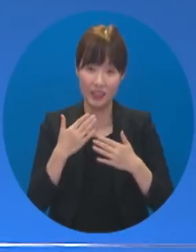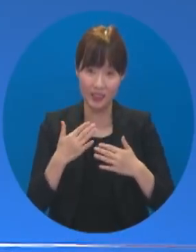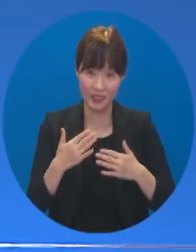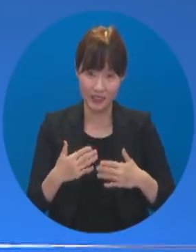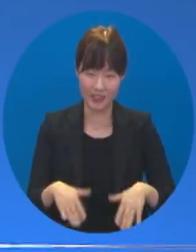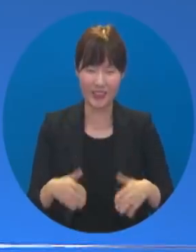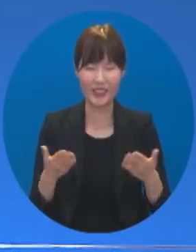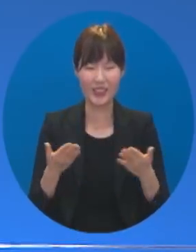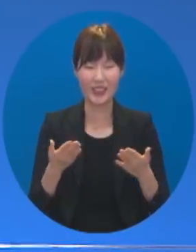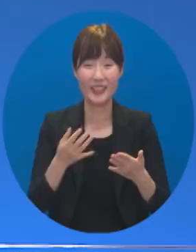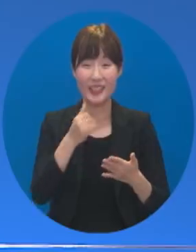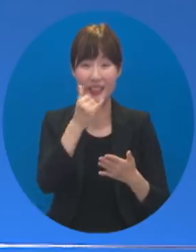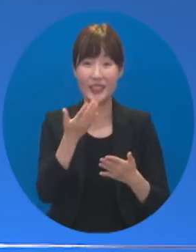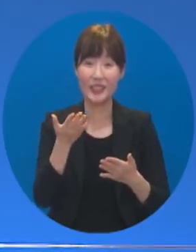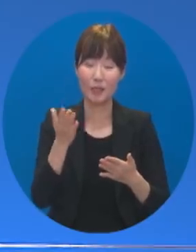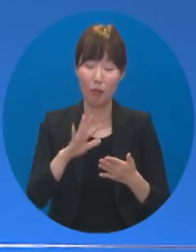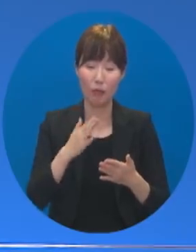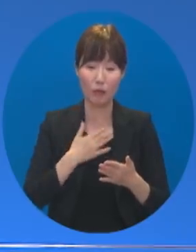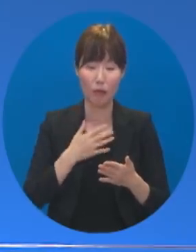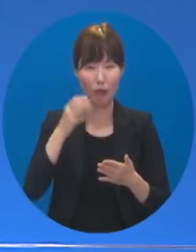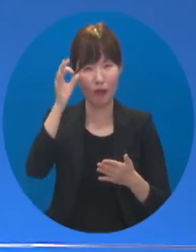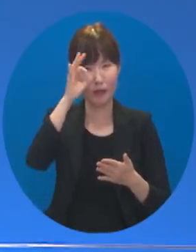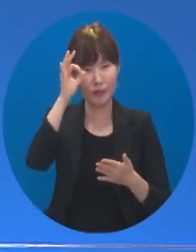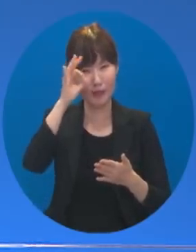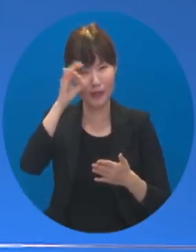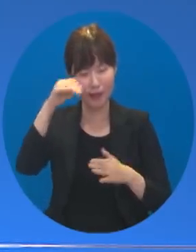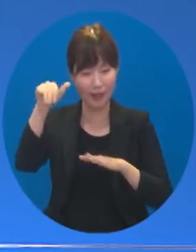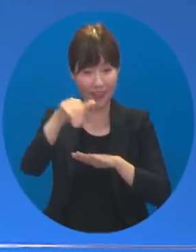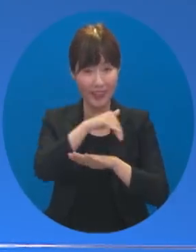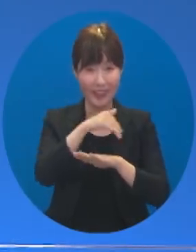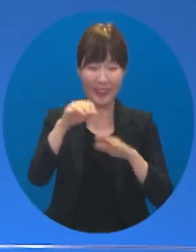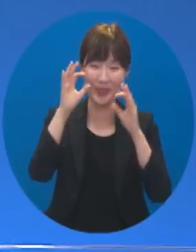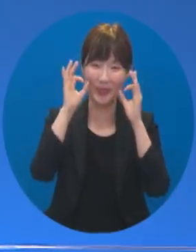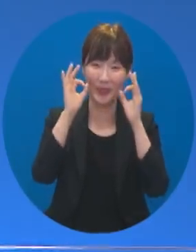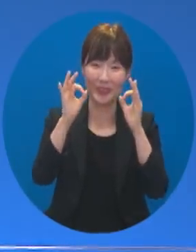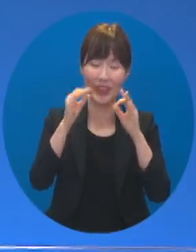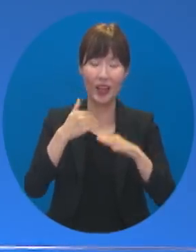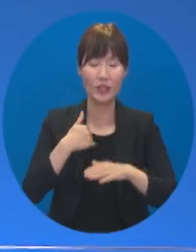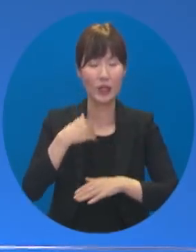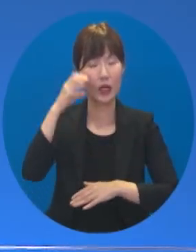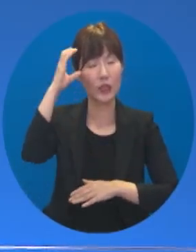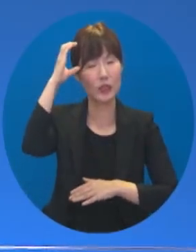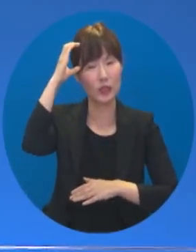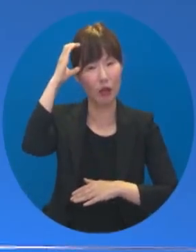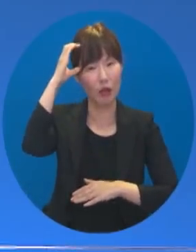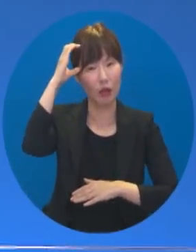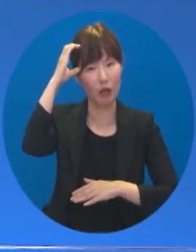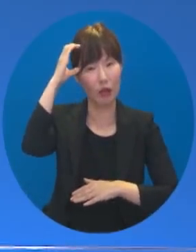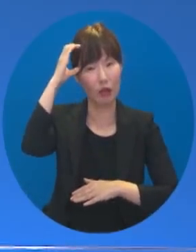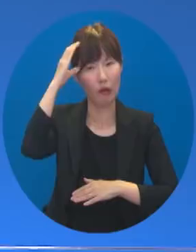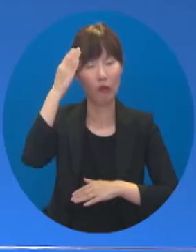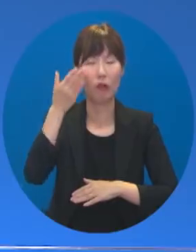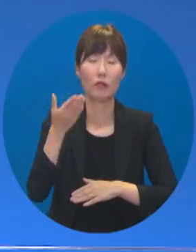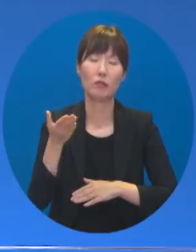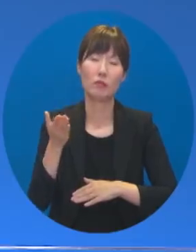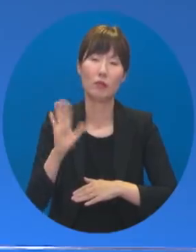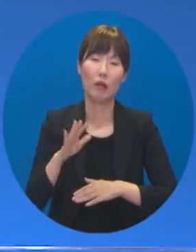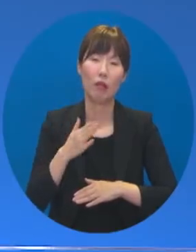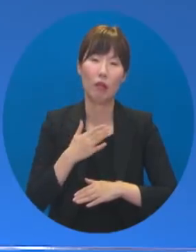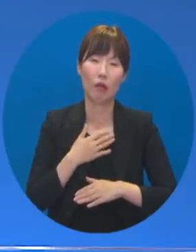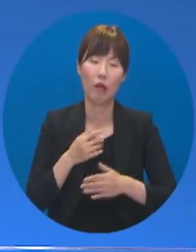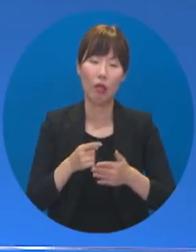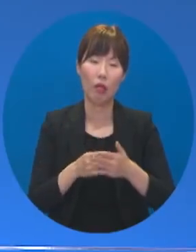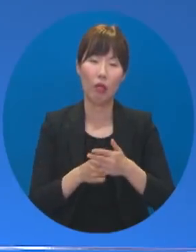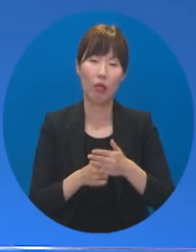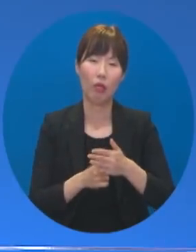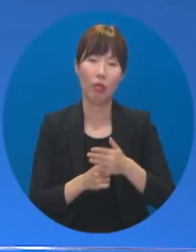치료들을 시도해보고 찾아다니다 보니까 그것이 기대감을 주는데 또 그것이 실패로 돌아갈 때는 참 힘들거든요.